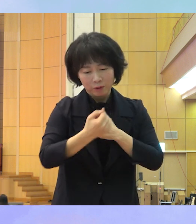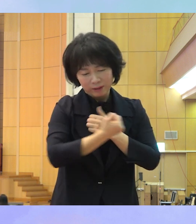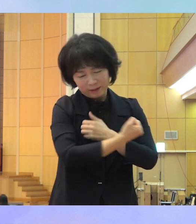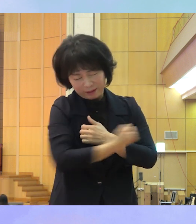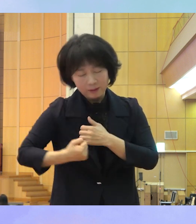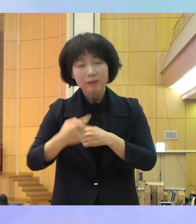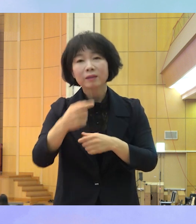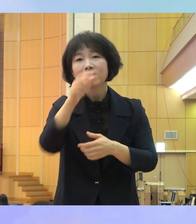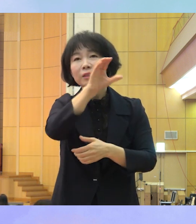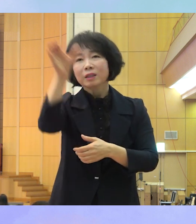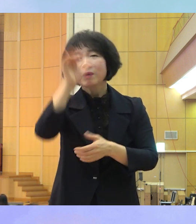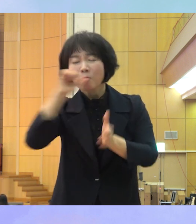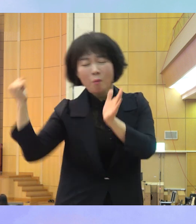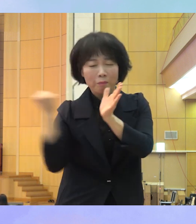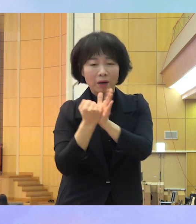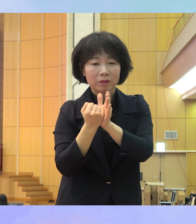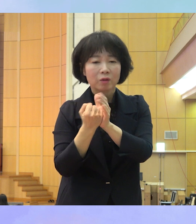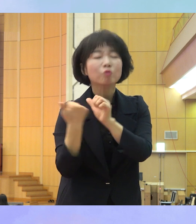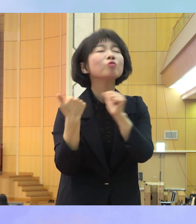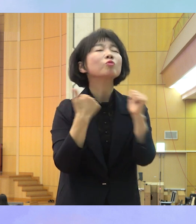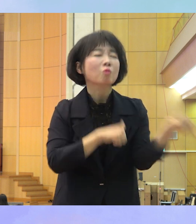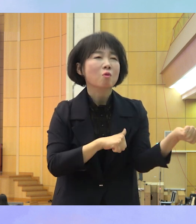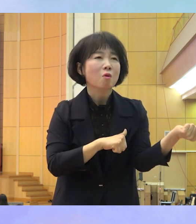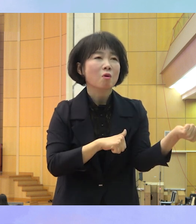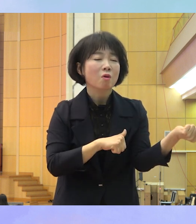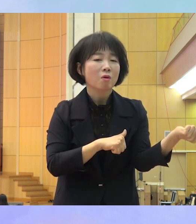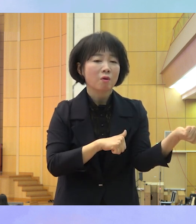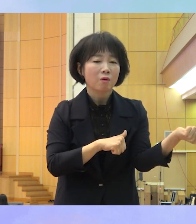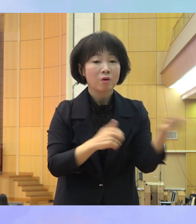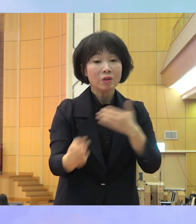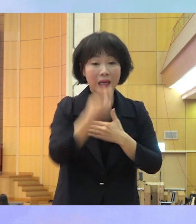찢어서 생명의 떡이 되어 주셨습니다.